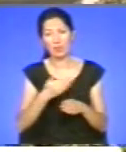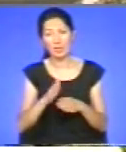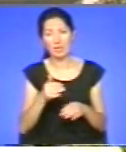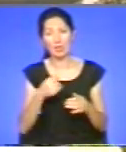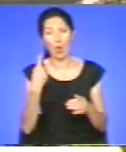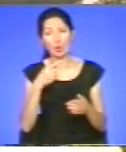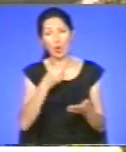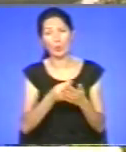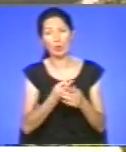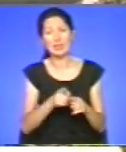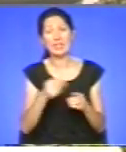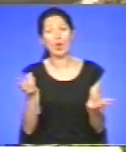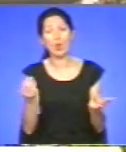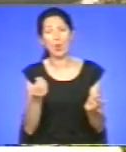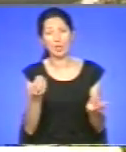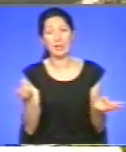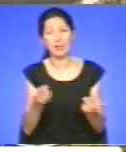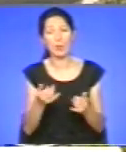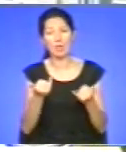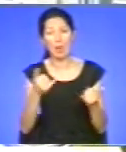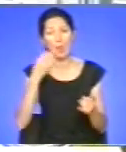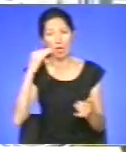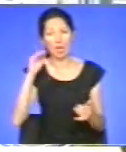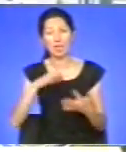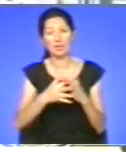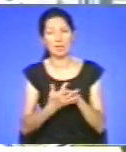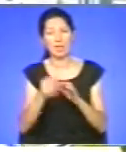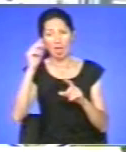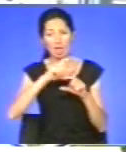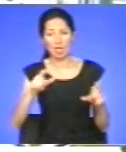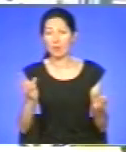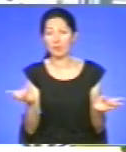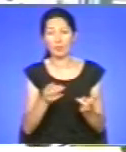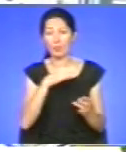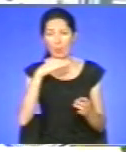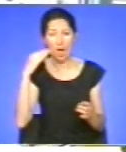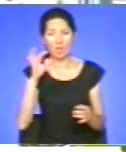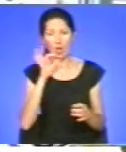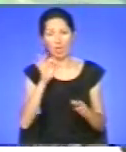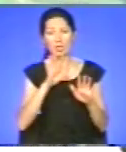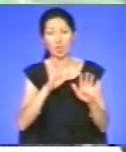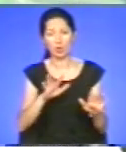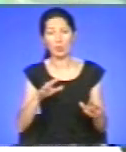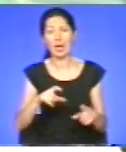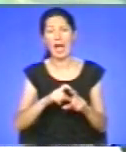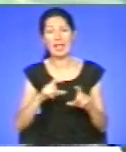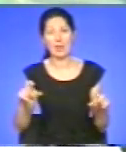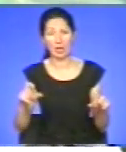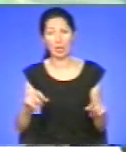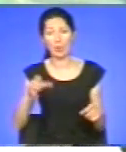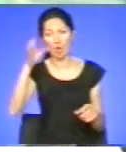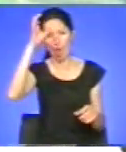для поліпшення сільських шкіл. А потреб там немало, каже заступник директора Департаменту освіти і науки облдержадміністрації Оксана